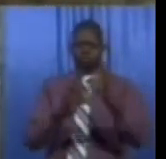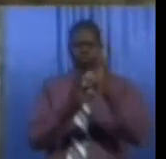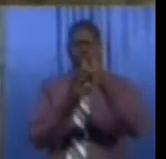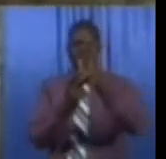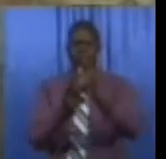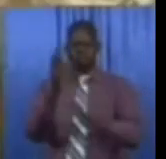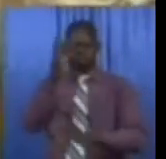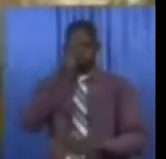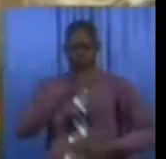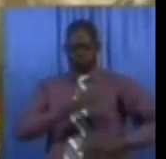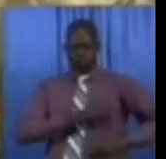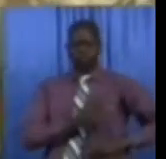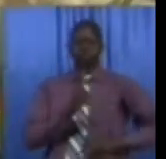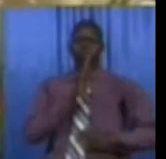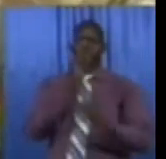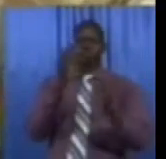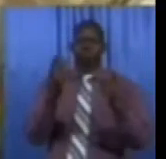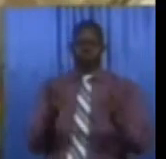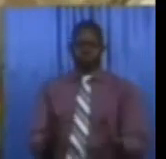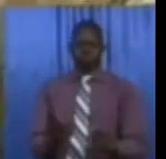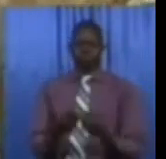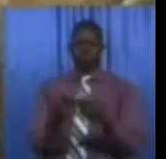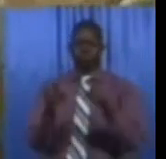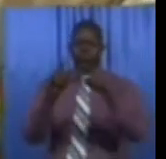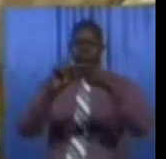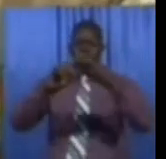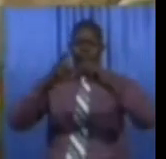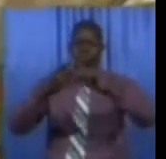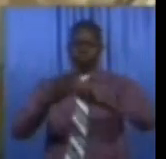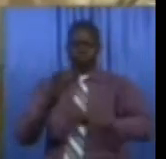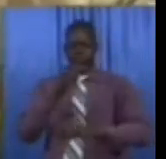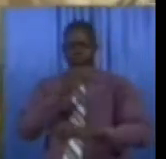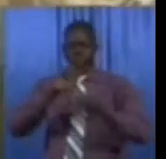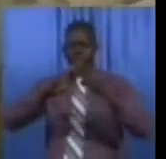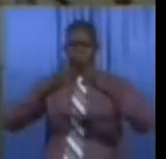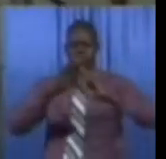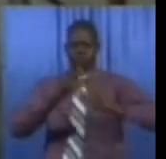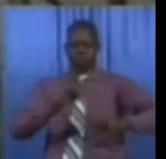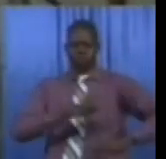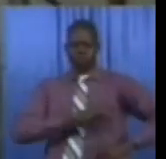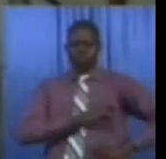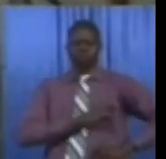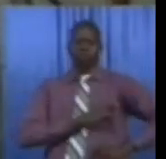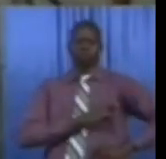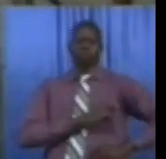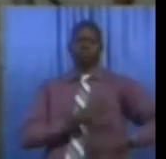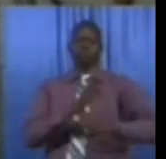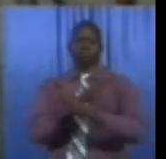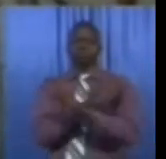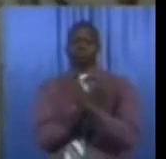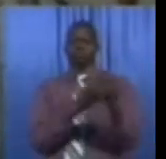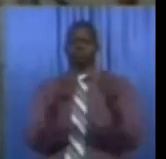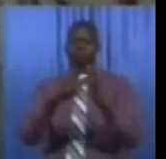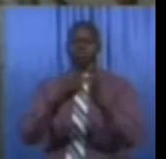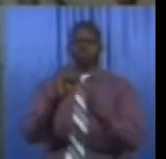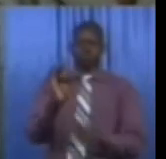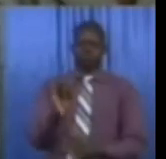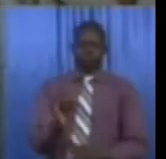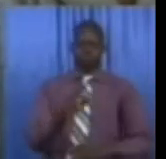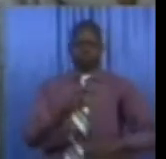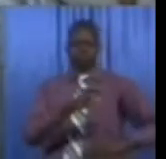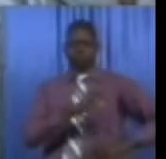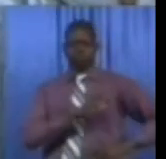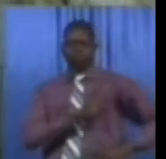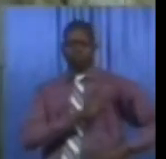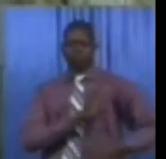hiérarchie militaire était présente, mais aussi des amis et d'anciens camarades de gendarmerie. À la retraite depuis 2008, ce lieutenant-colonel